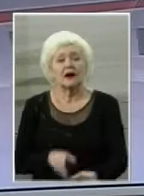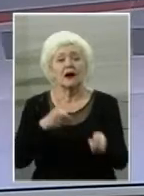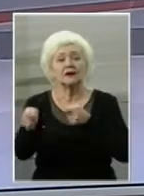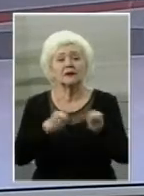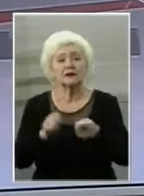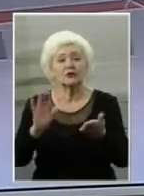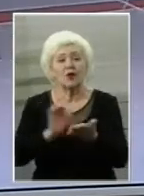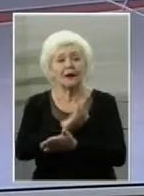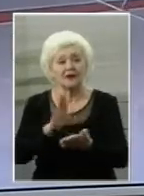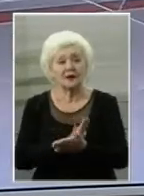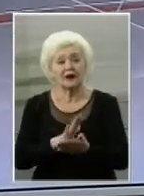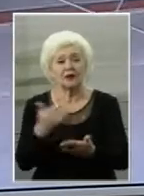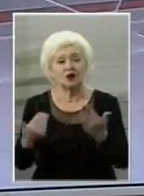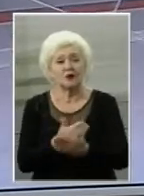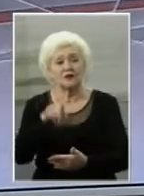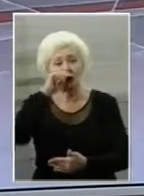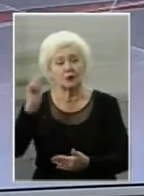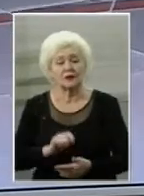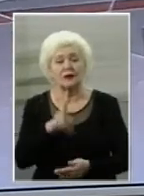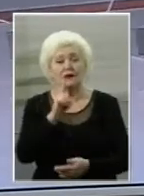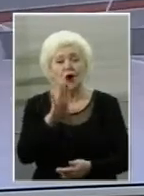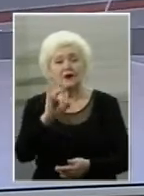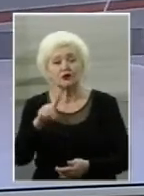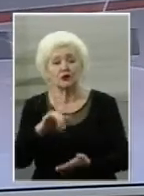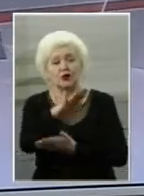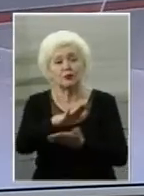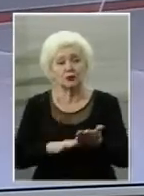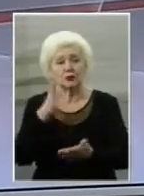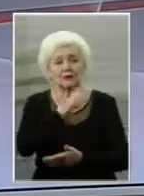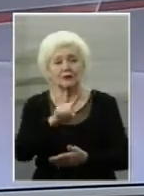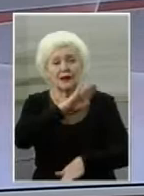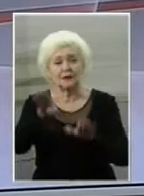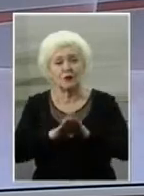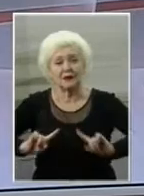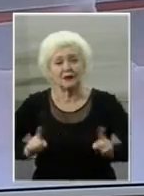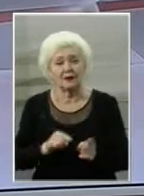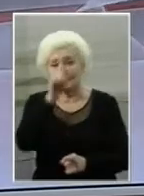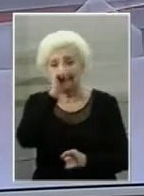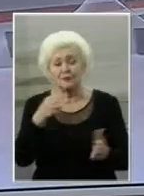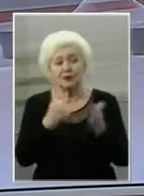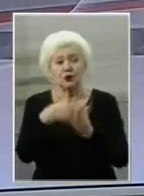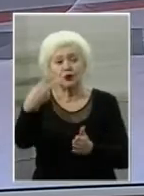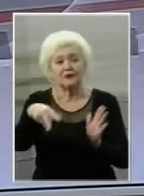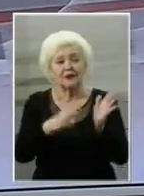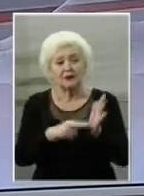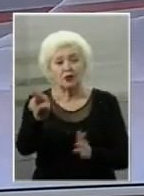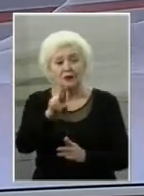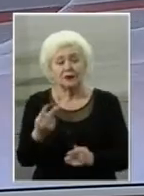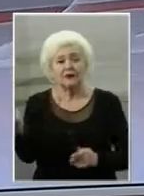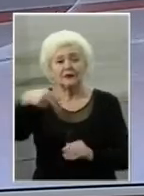Керівнику видання РІА Новості України Кирилу Вишинському продовжили термін тримання під вартою на місяць до 27